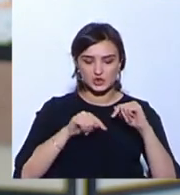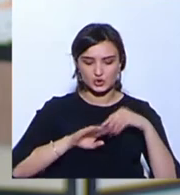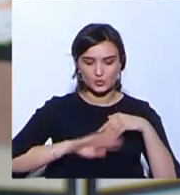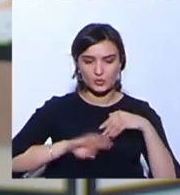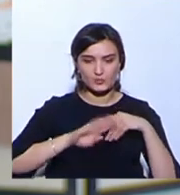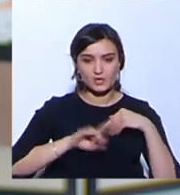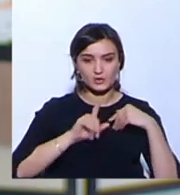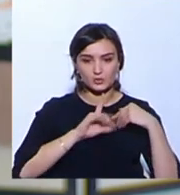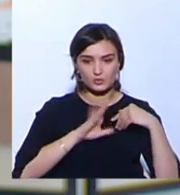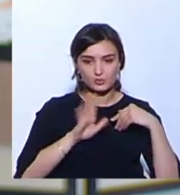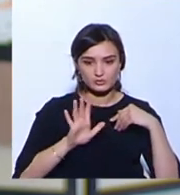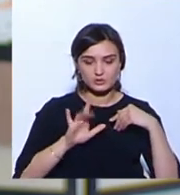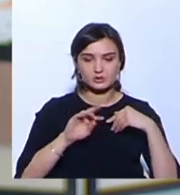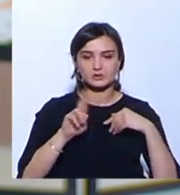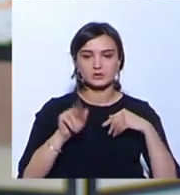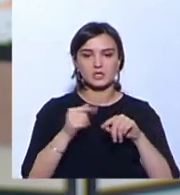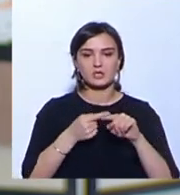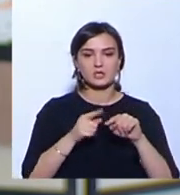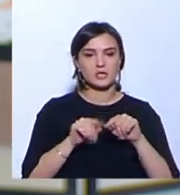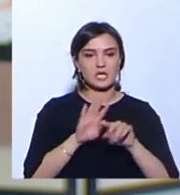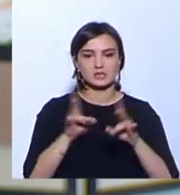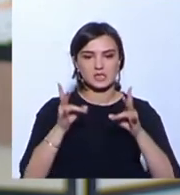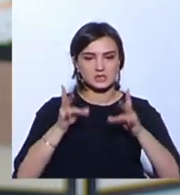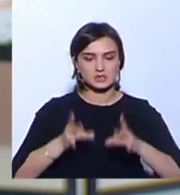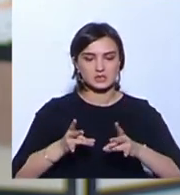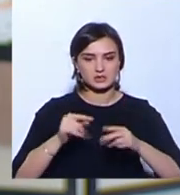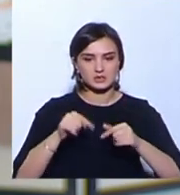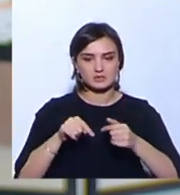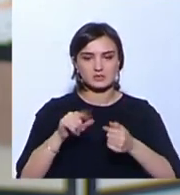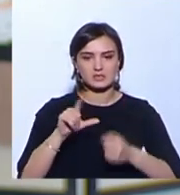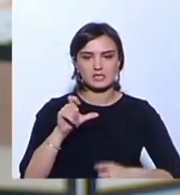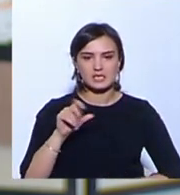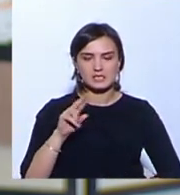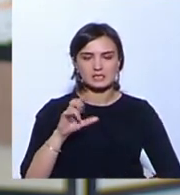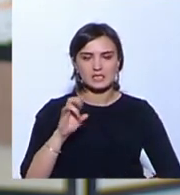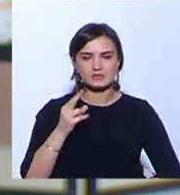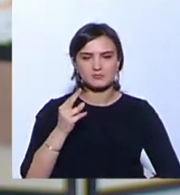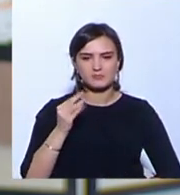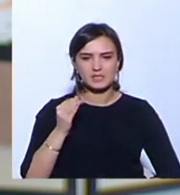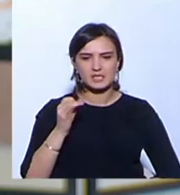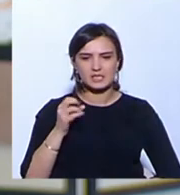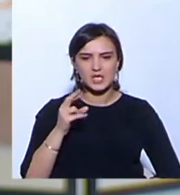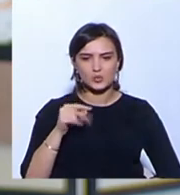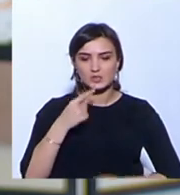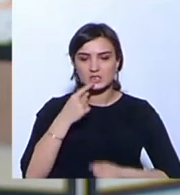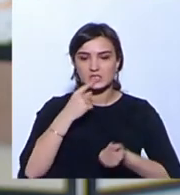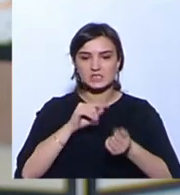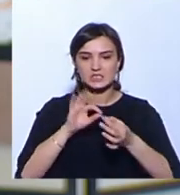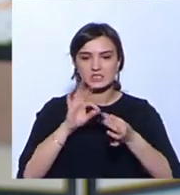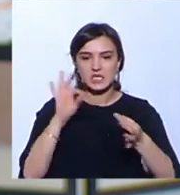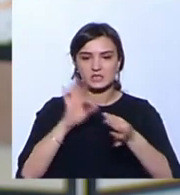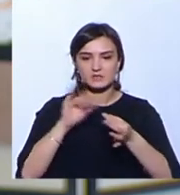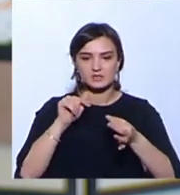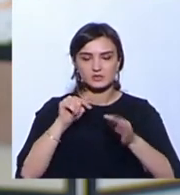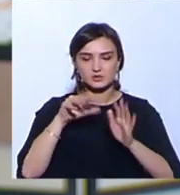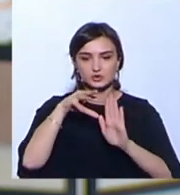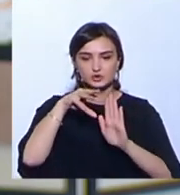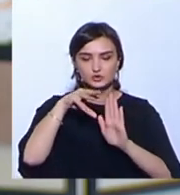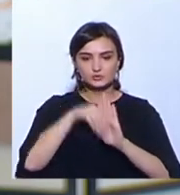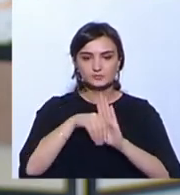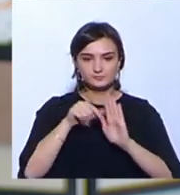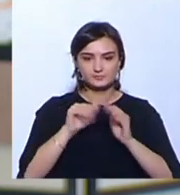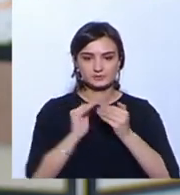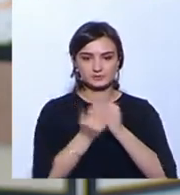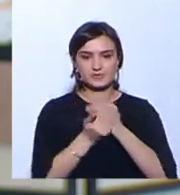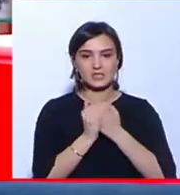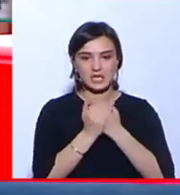ასევე და არ დაზიანდეს ენდოთელიალური ნაწილი სისხლძარღვის. ანუ შიდა ამონფენი